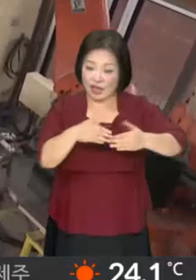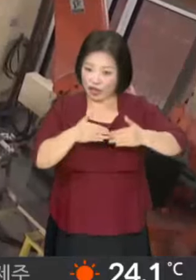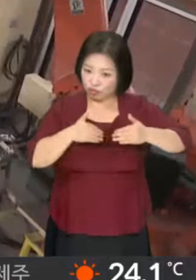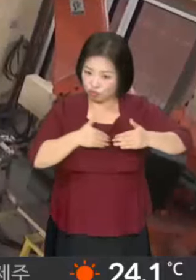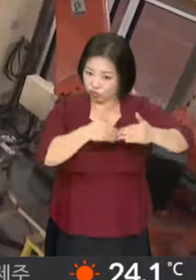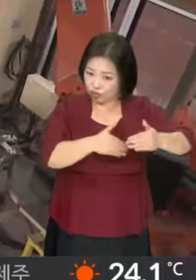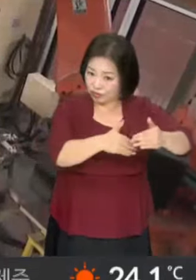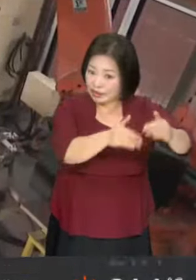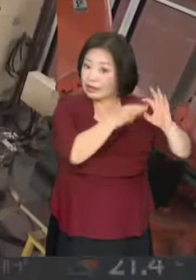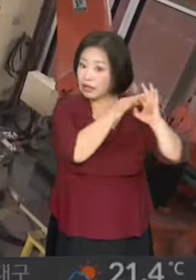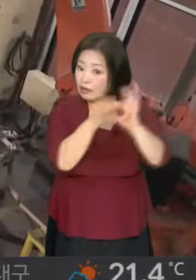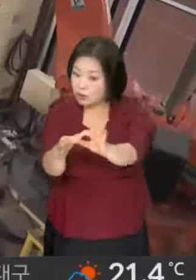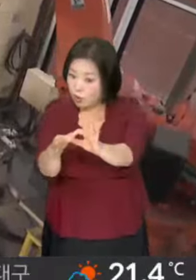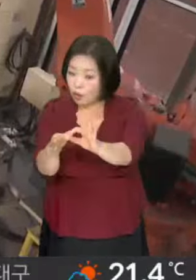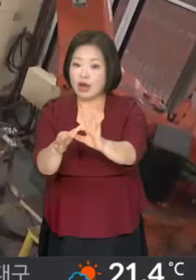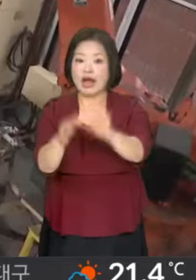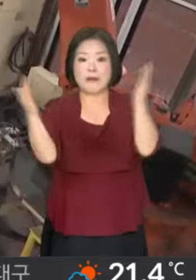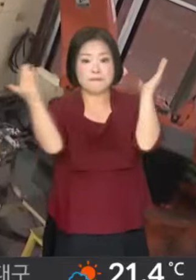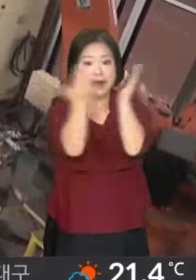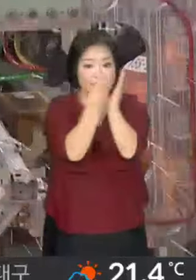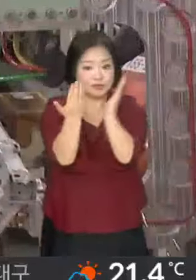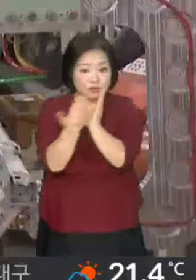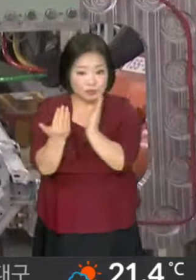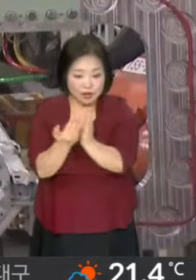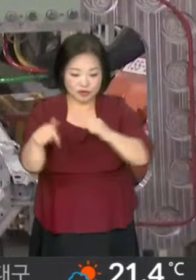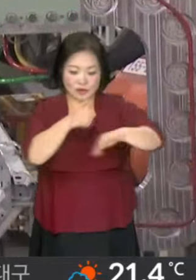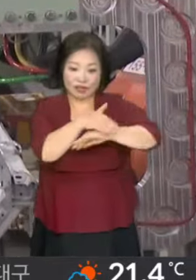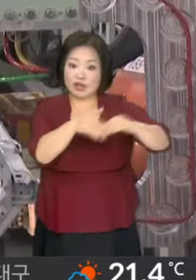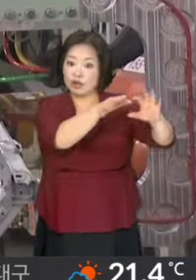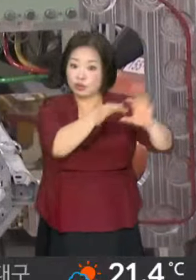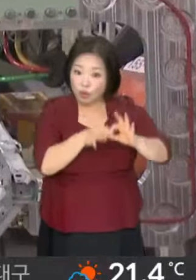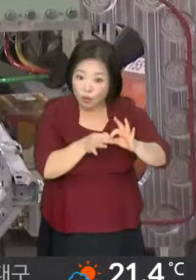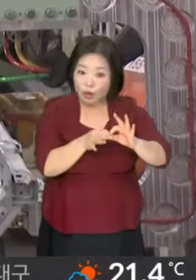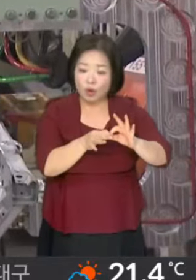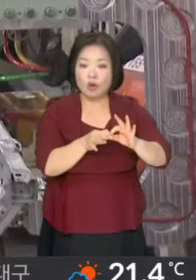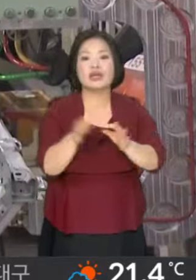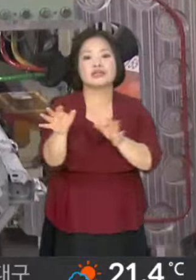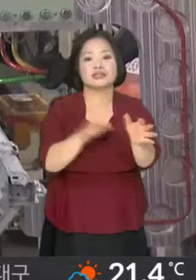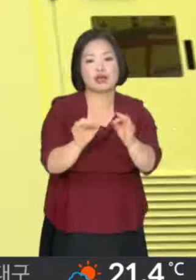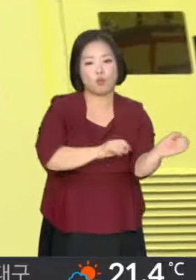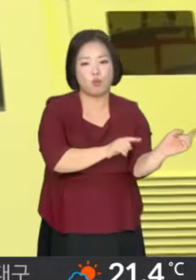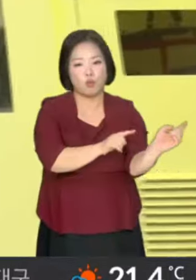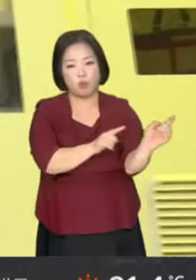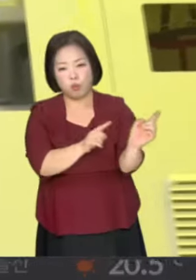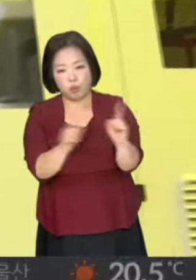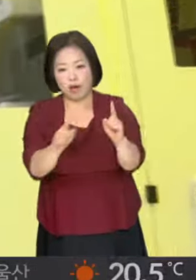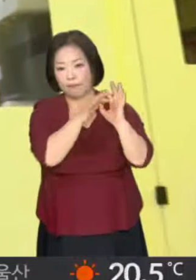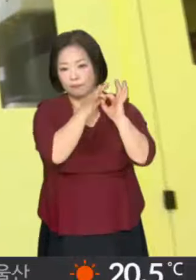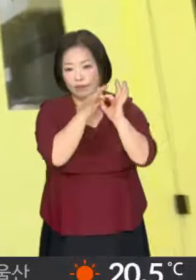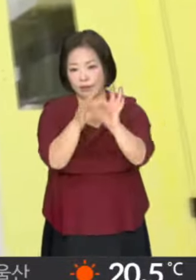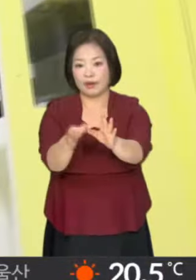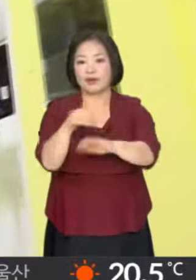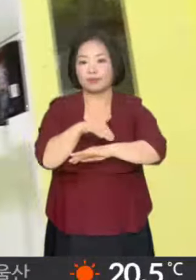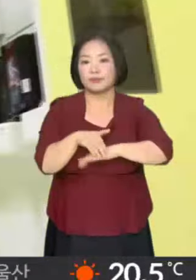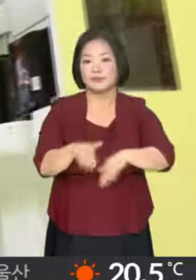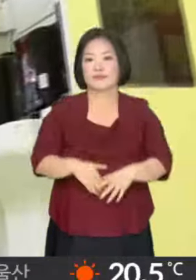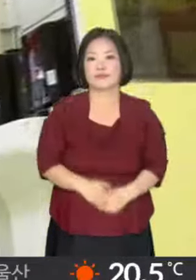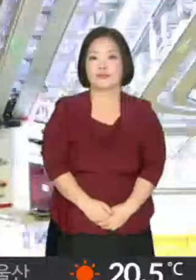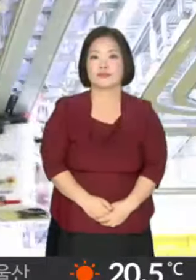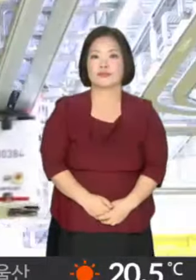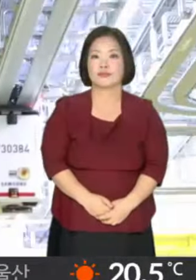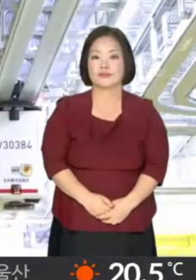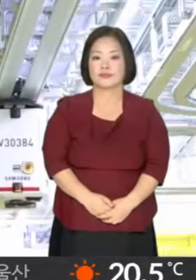속도를내는 한편 마춤 정책 처방을 통해 뇌수 회복 가속화를 지원할 방침입니다 연합뉴스